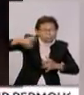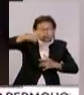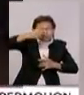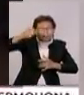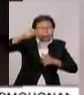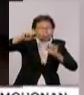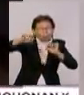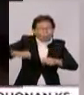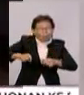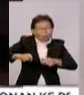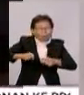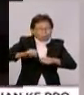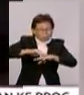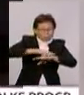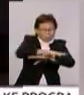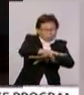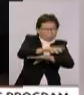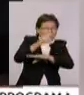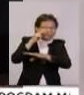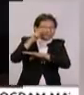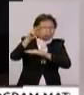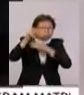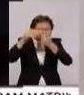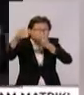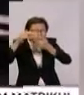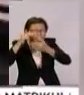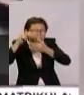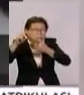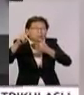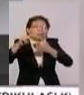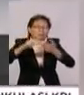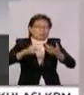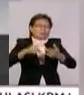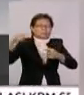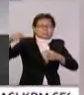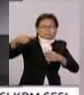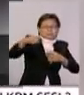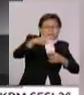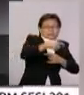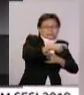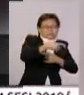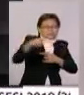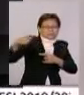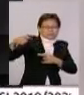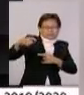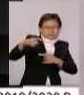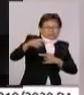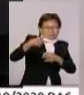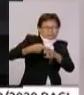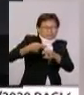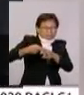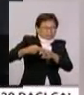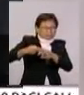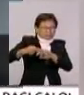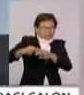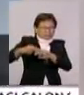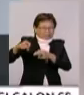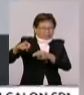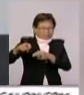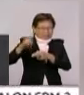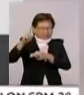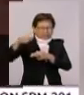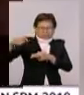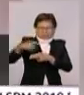memandangkan ia boleh memberi kesan kepada pandangan pesakit. Cacing yang dikenali sebagai Wuchereria bancrofti merupakan